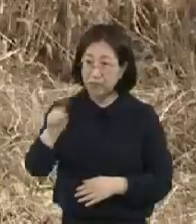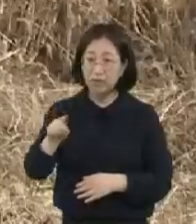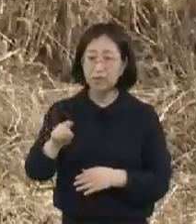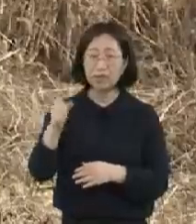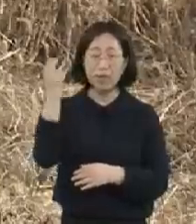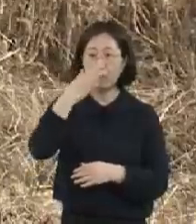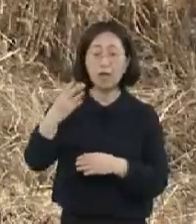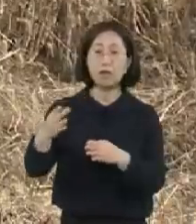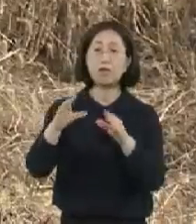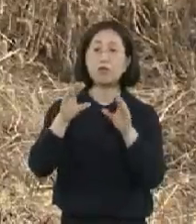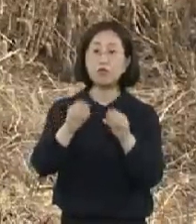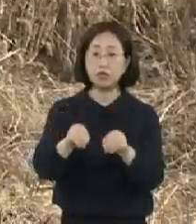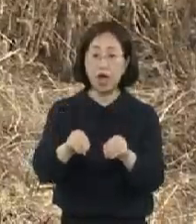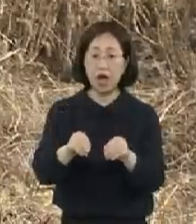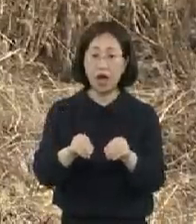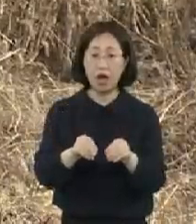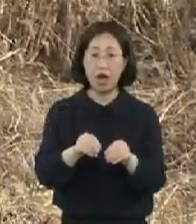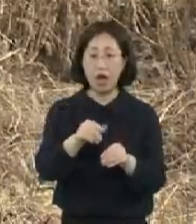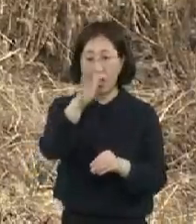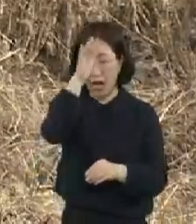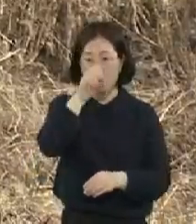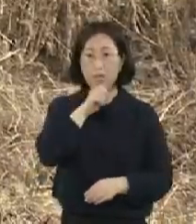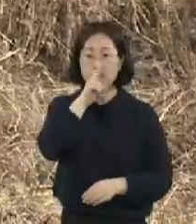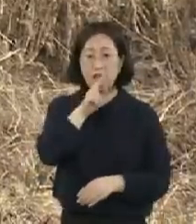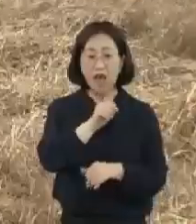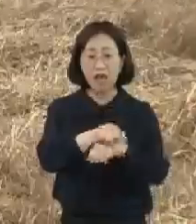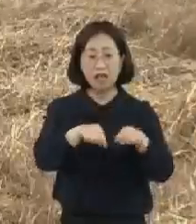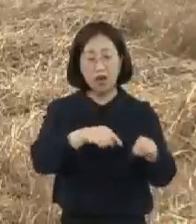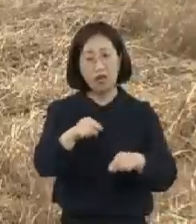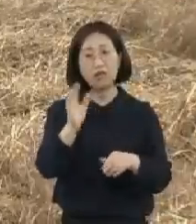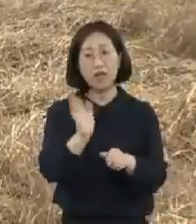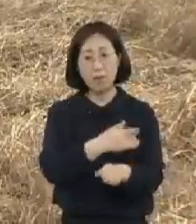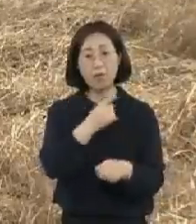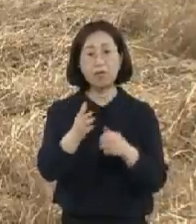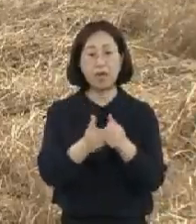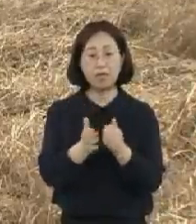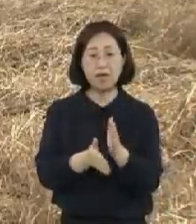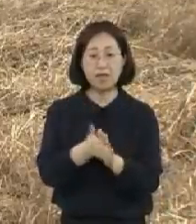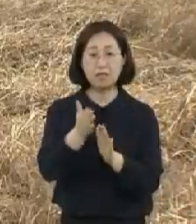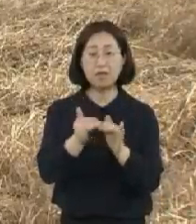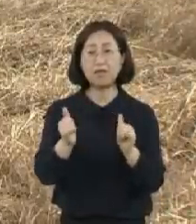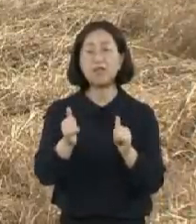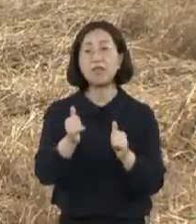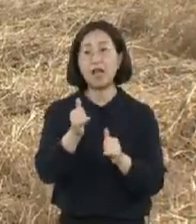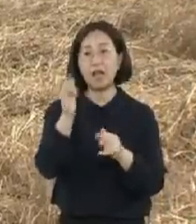피해가 고스란히 시민 몫이 됐다는 불만이 커지고 있습니다. TJB 김진석입니다.